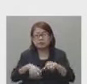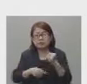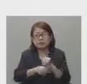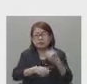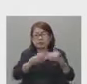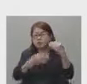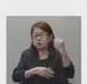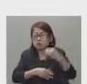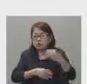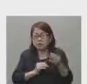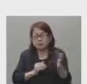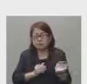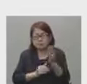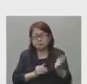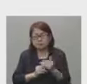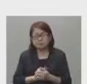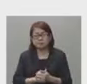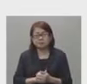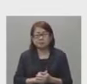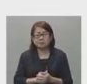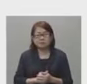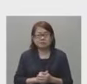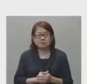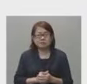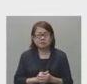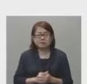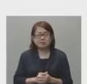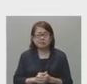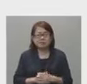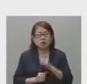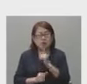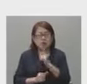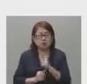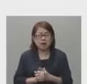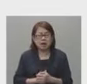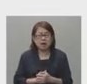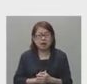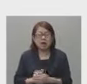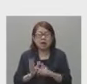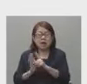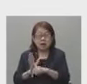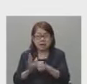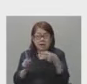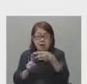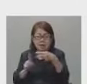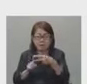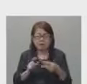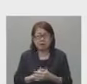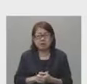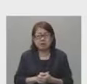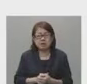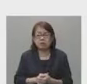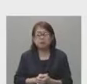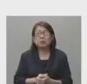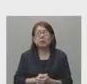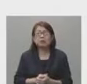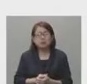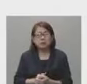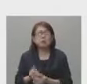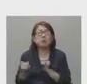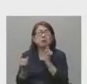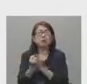วฮะภารกิจต่อไปฮะอาจารย์ปิยบุตรครับอยู่ดีมาโพสต์แชร์เลยฮะงานถนัดของพวกจุ